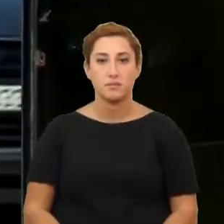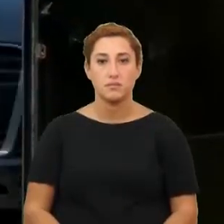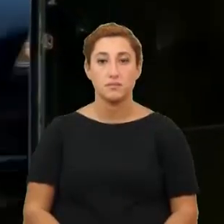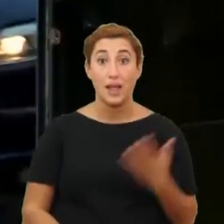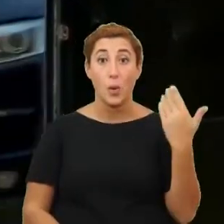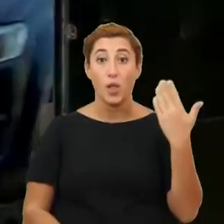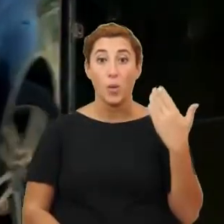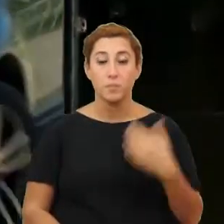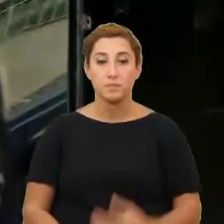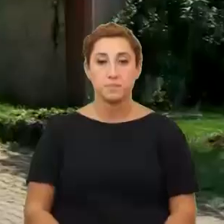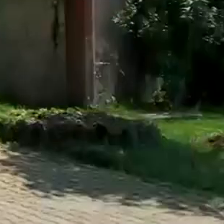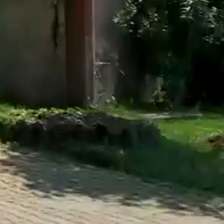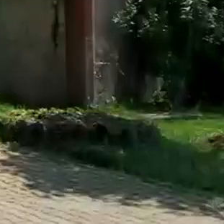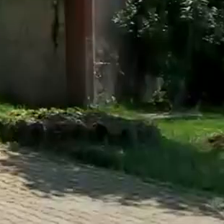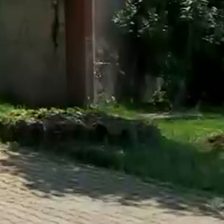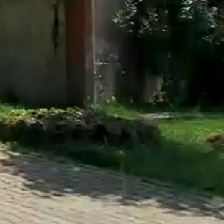Geliyor, geliyor.